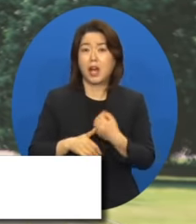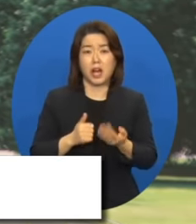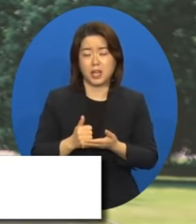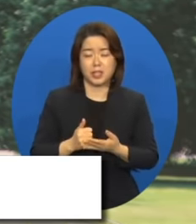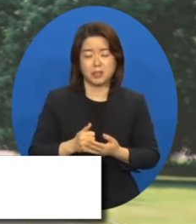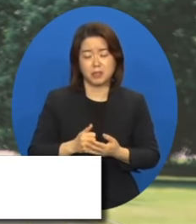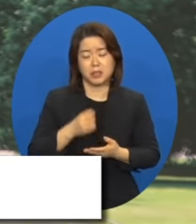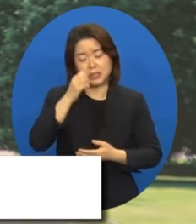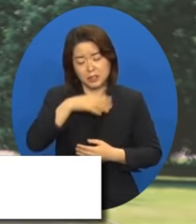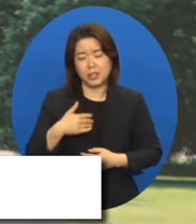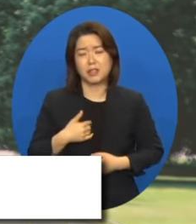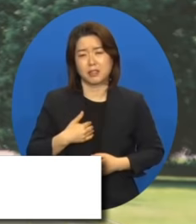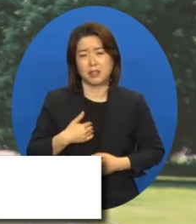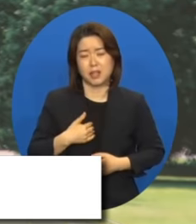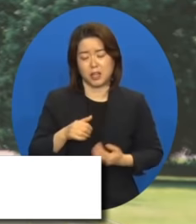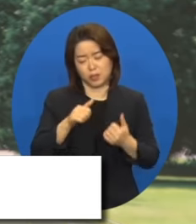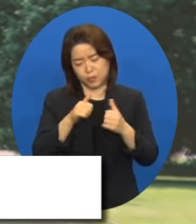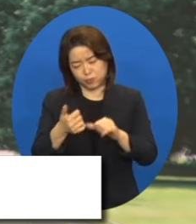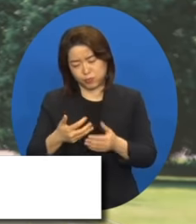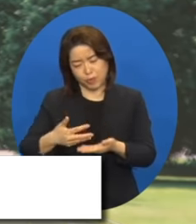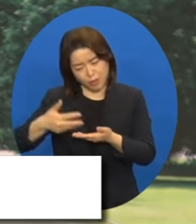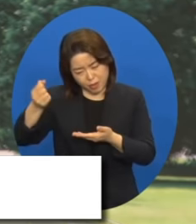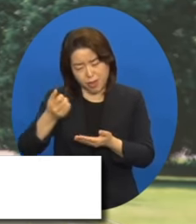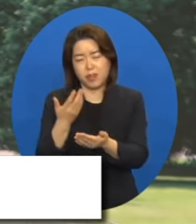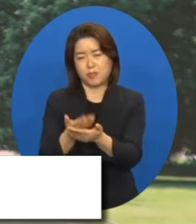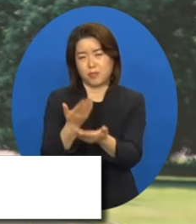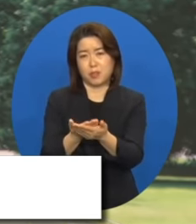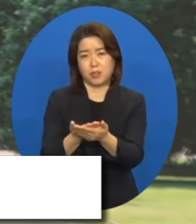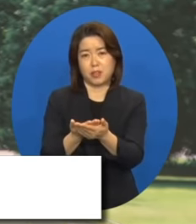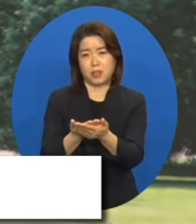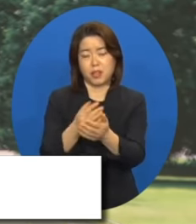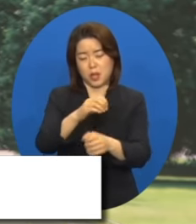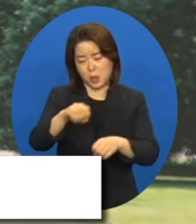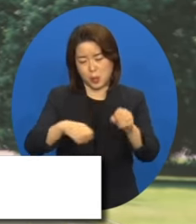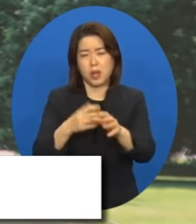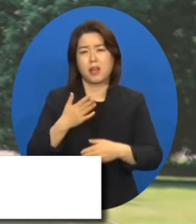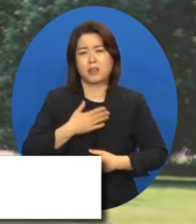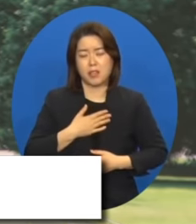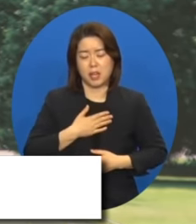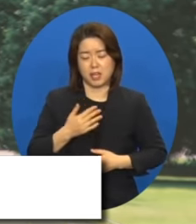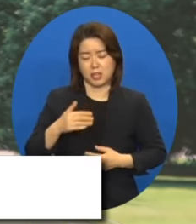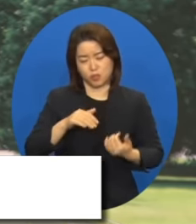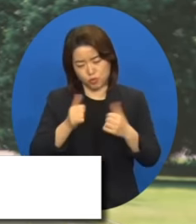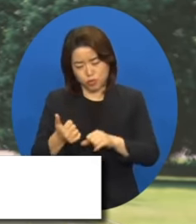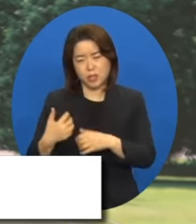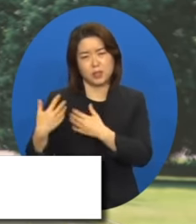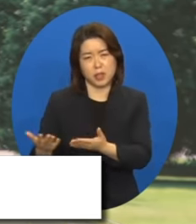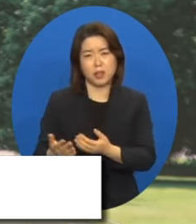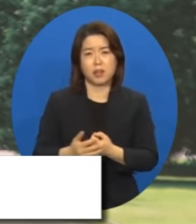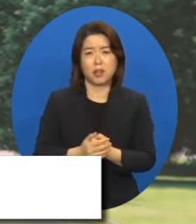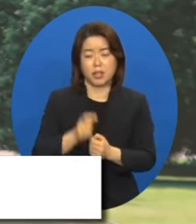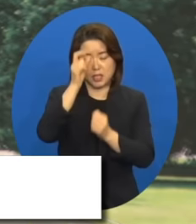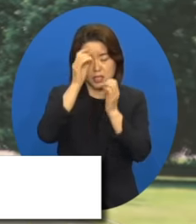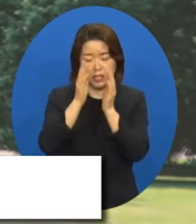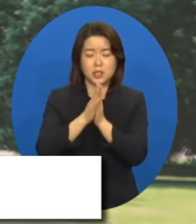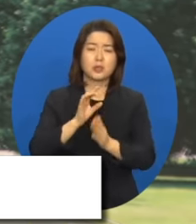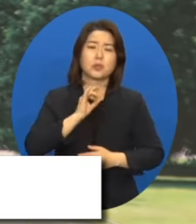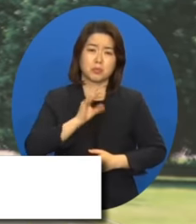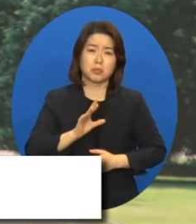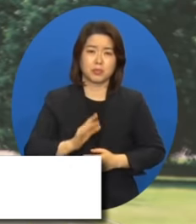차라리 나를 그냥 데려가 주세요. 차라리 그냥 나를 죽게 해주세요. 그 기도밖에 안